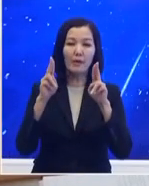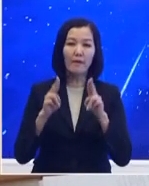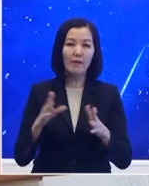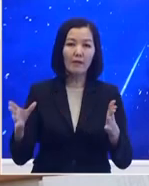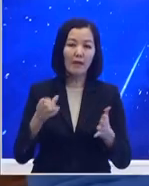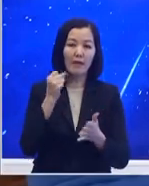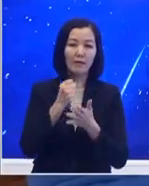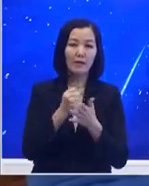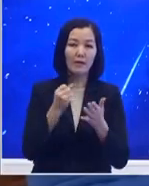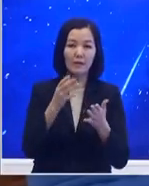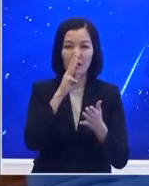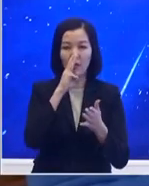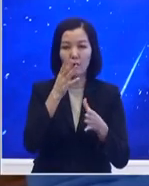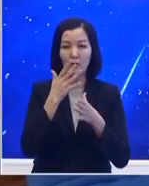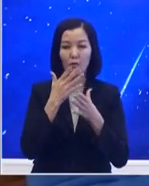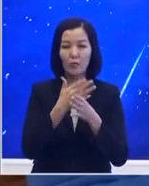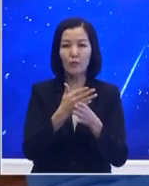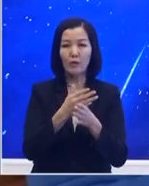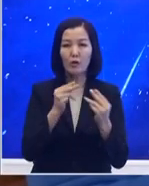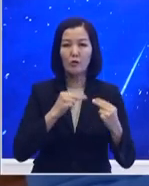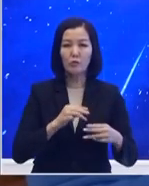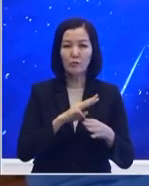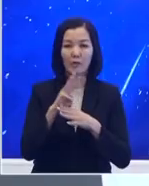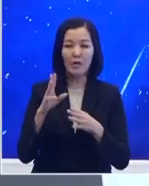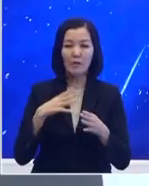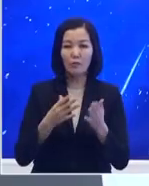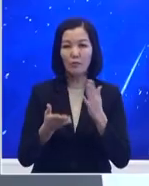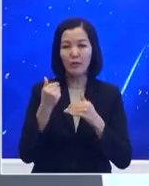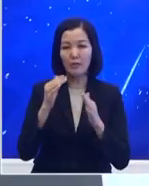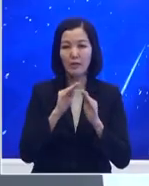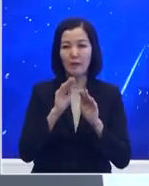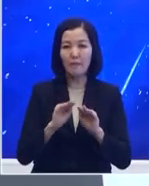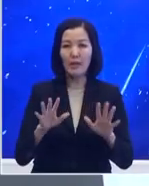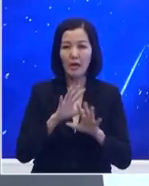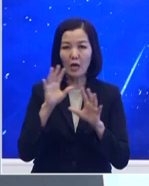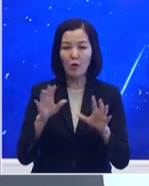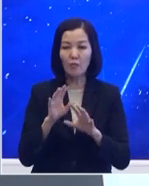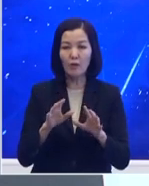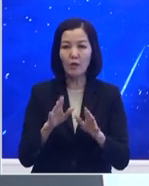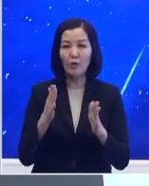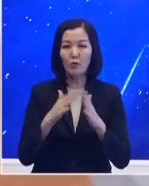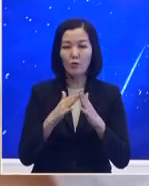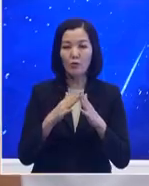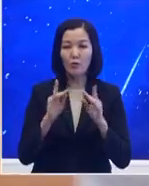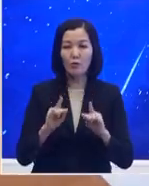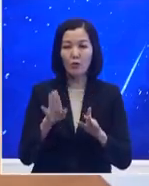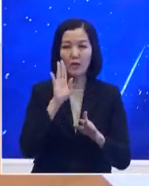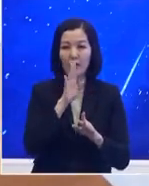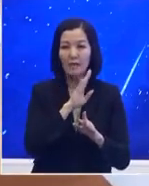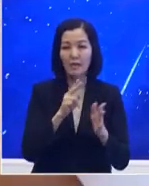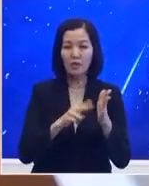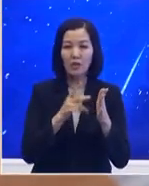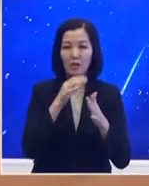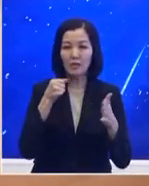атаулы әлеуметтік көмектің басты мақсаты жұмыспен қамту. Сондай-ақ былтыр бала қараумен үйде отырған ана 7 жасқа дейінгі балаға